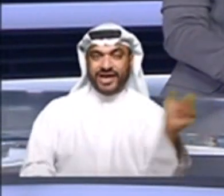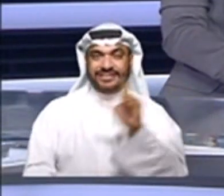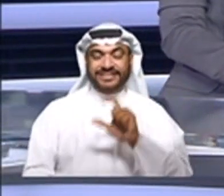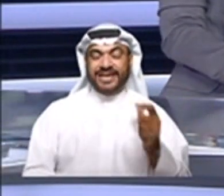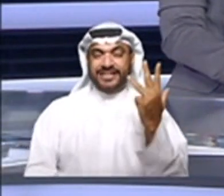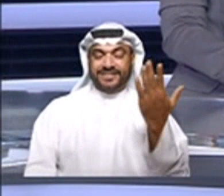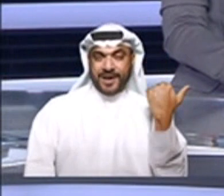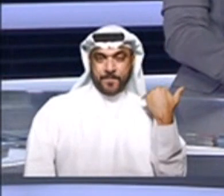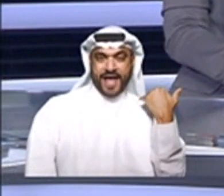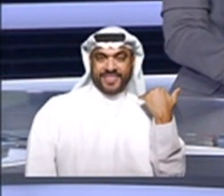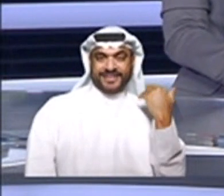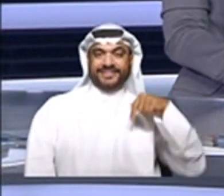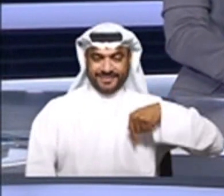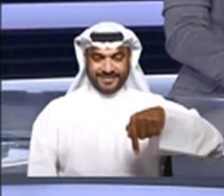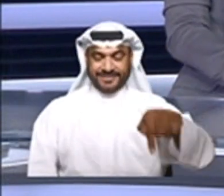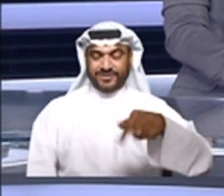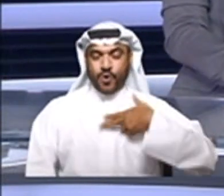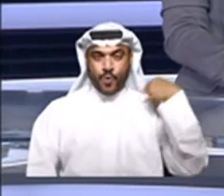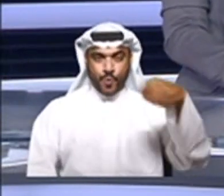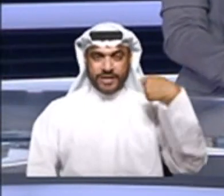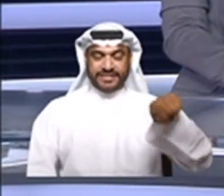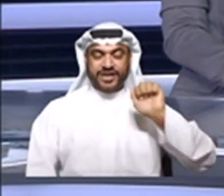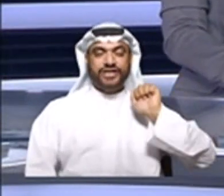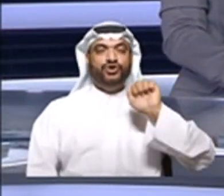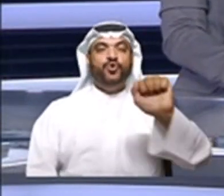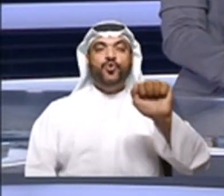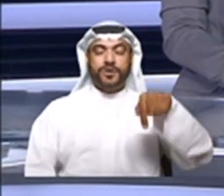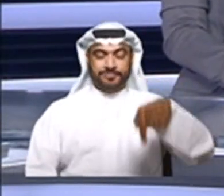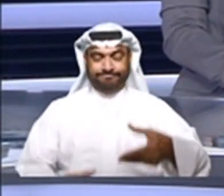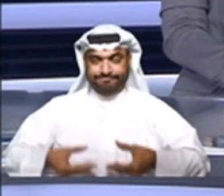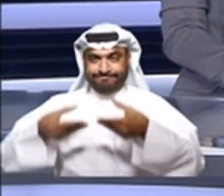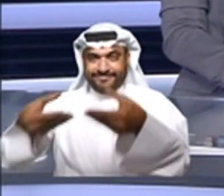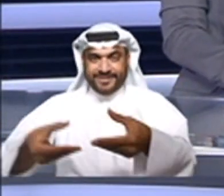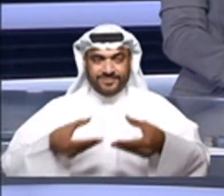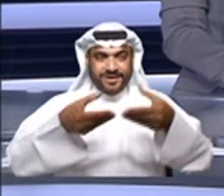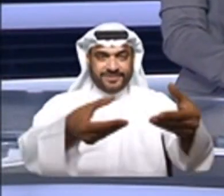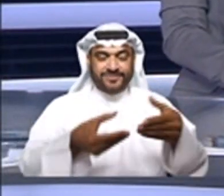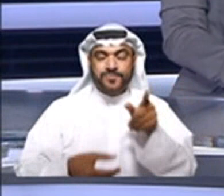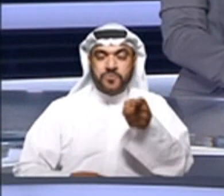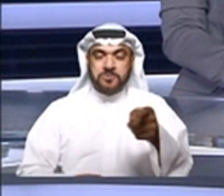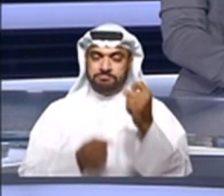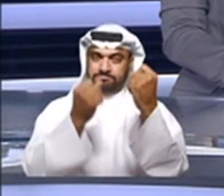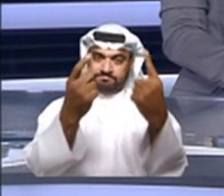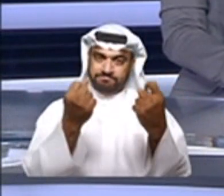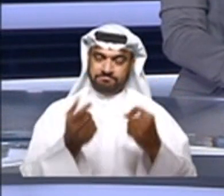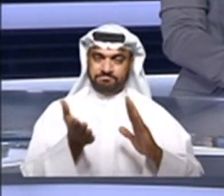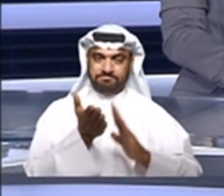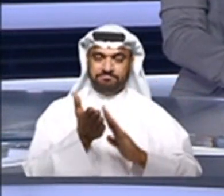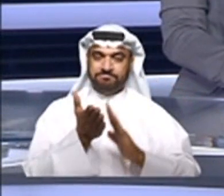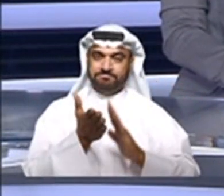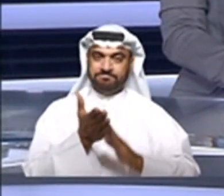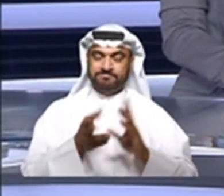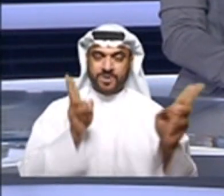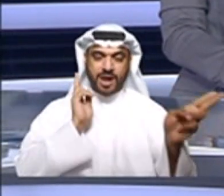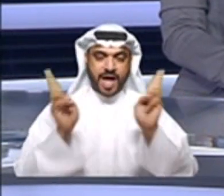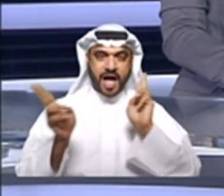الماضي. وزيرة الشؤون الاجتماعية والعمل وزيرة الدولة للشؤون الاقتصادية هند الصبيح أشادت خلال رعايتها للحفل